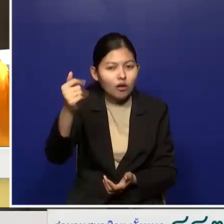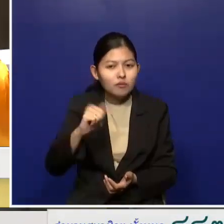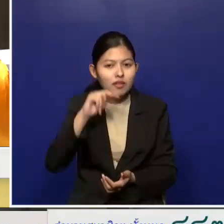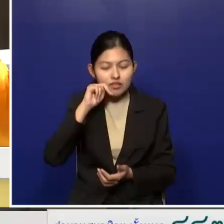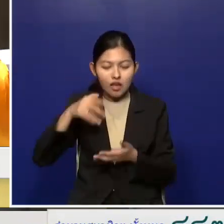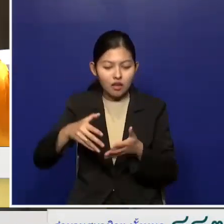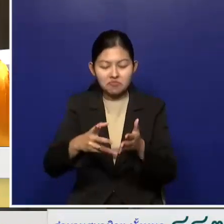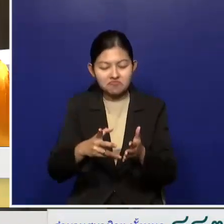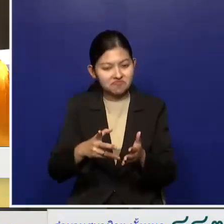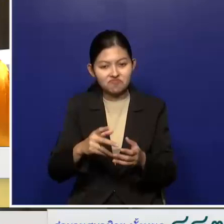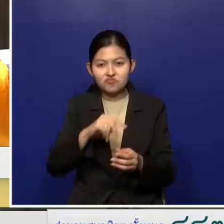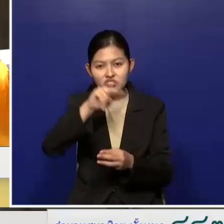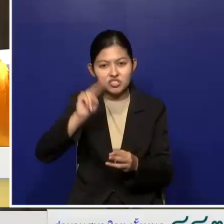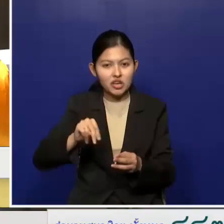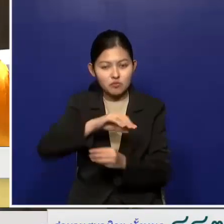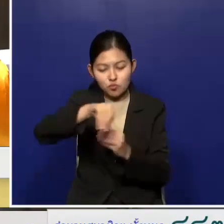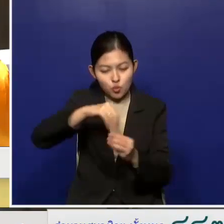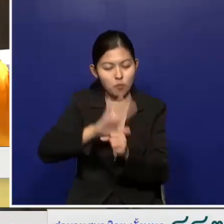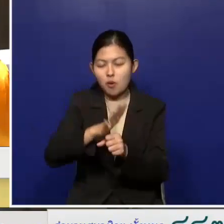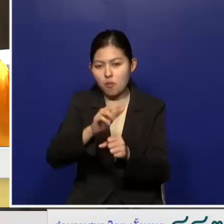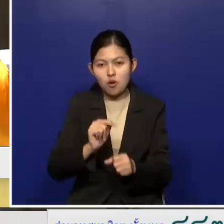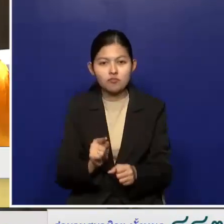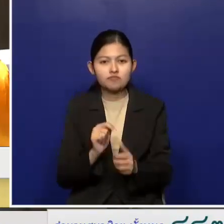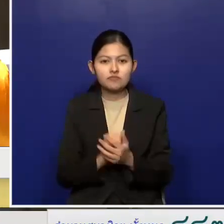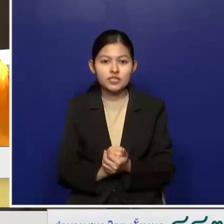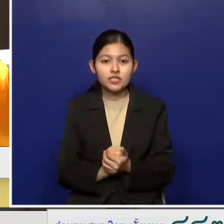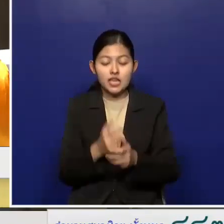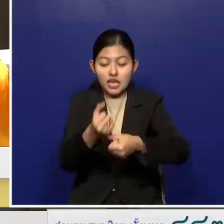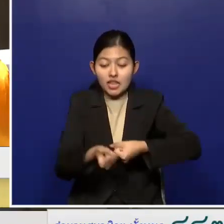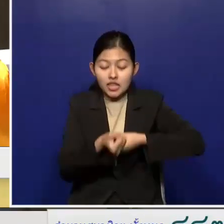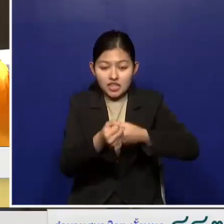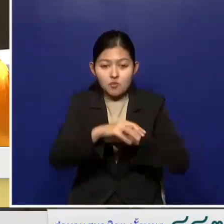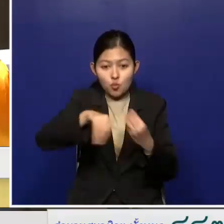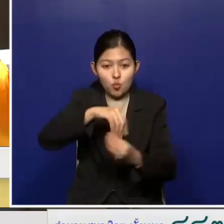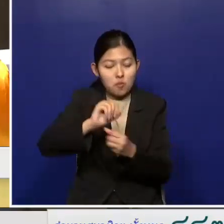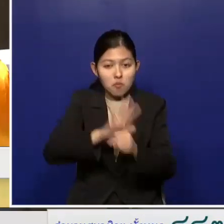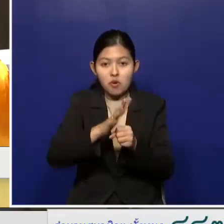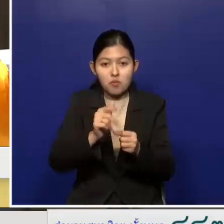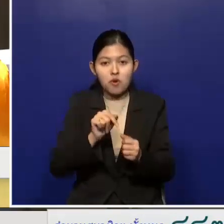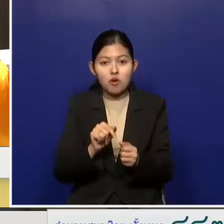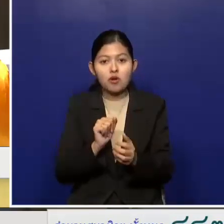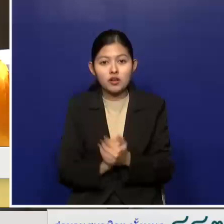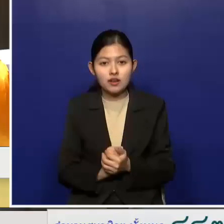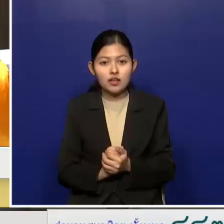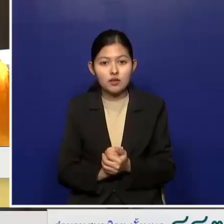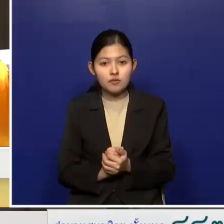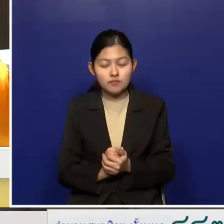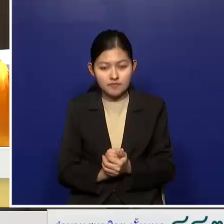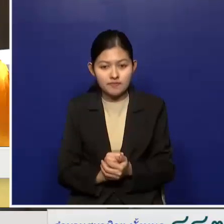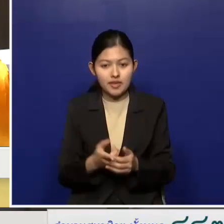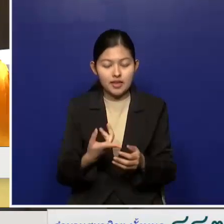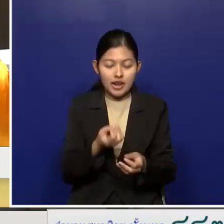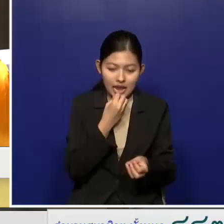ำแน่นอนนอกจากน้ำในส่วนของภาคการเกษตรจะขาดแคลนแล้วนะคะน้ำในส่วนของภาคการอุปโภคบริโ